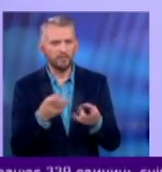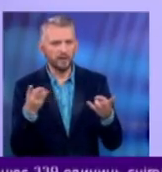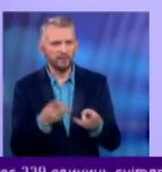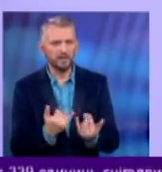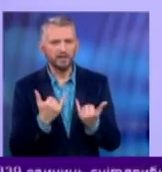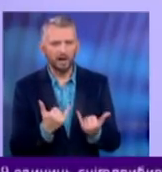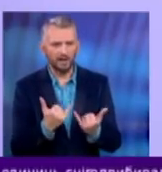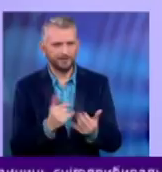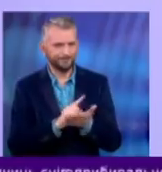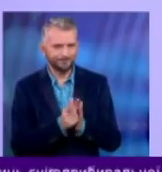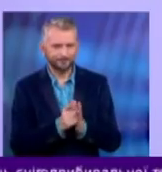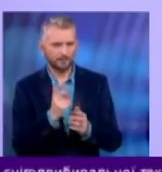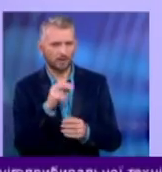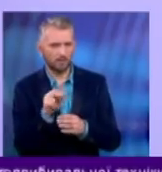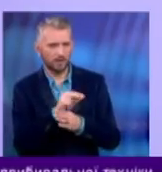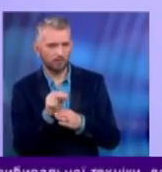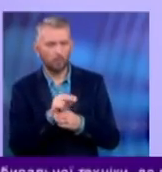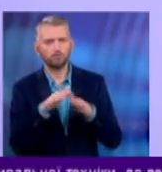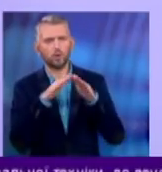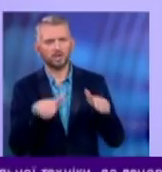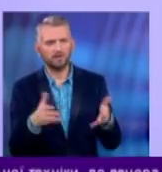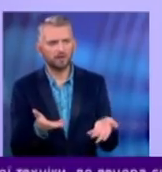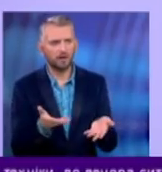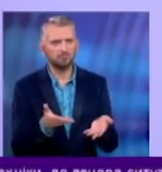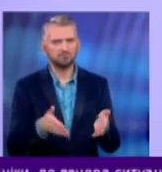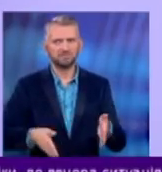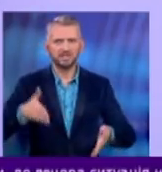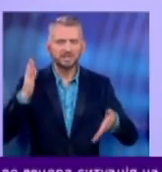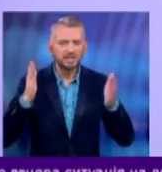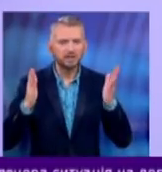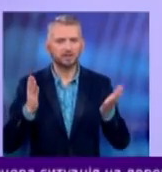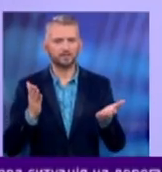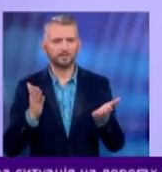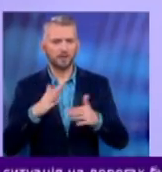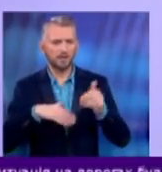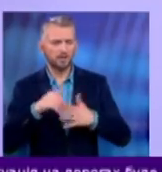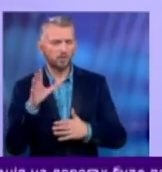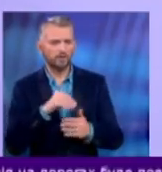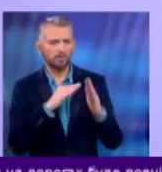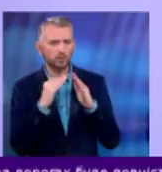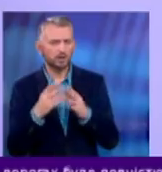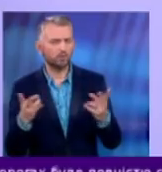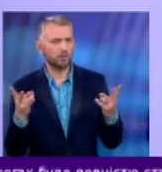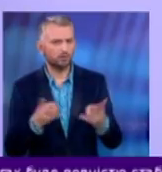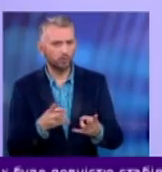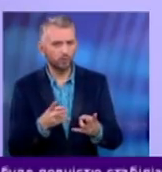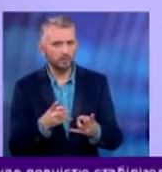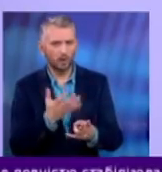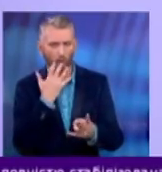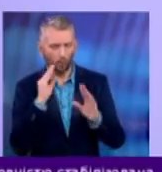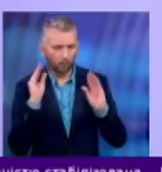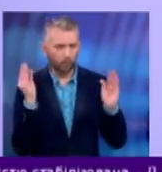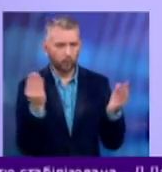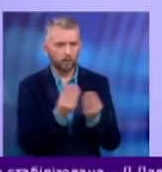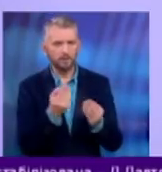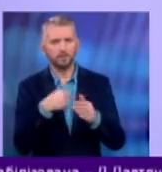нагального капітального ремонту. Це покрівля, це стіни. Практично всі будинки потребують утеплення, тому що